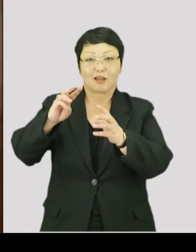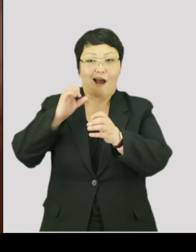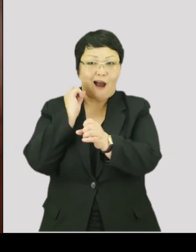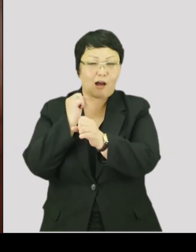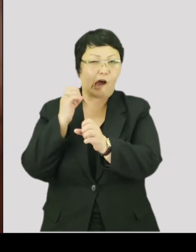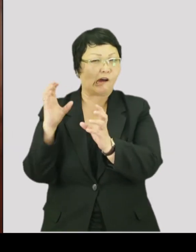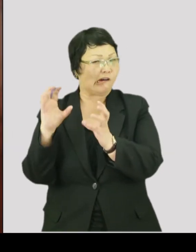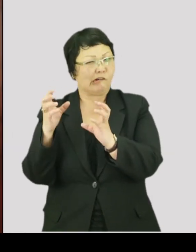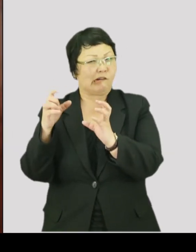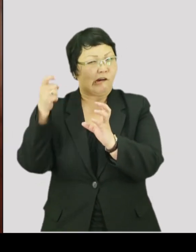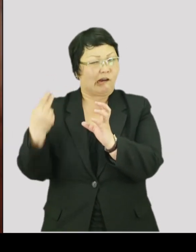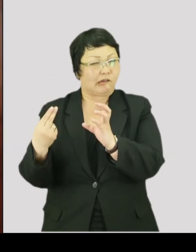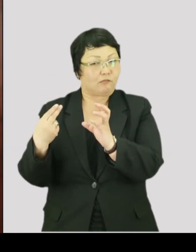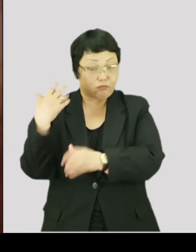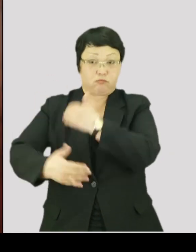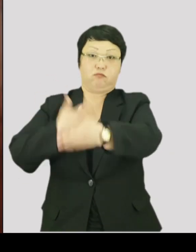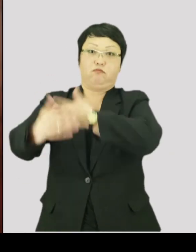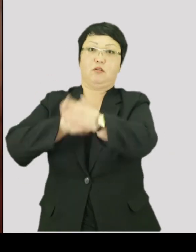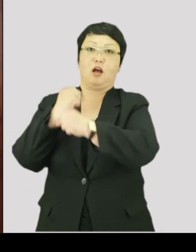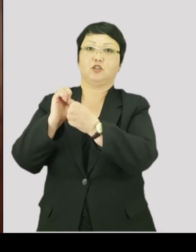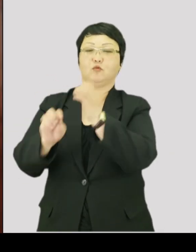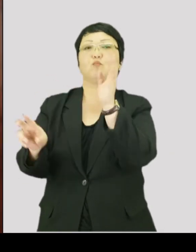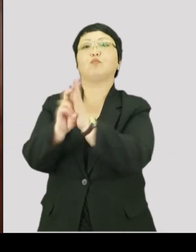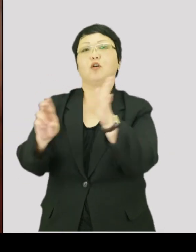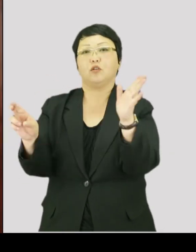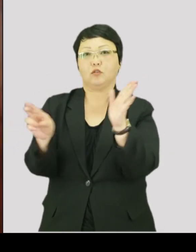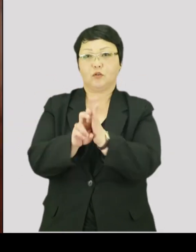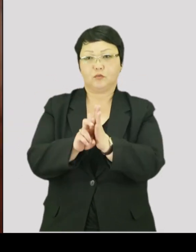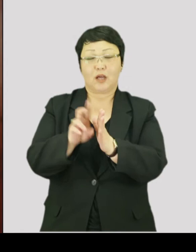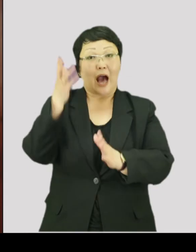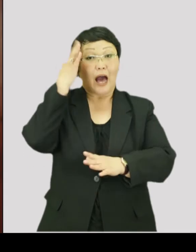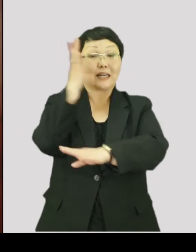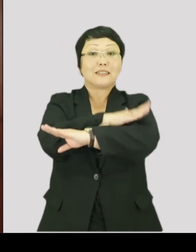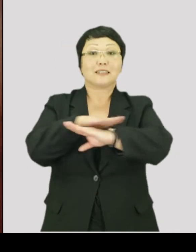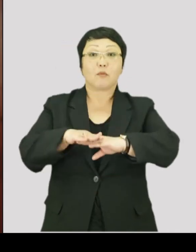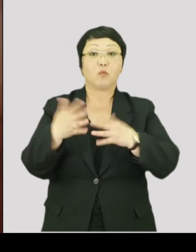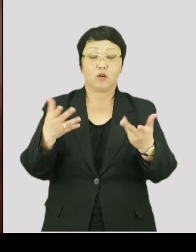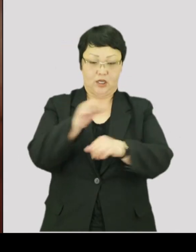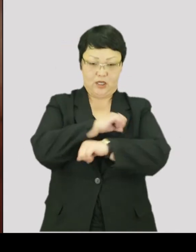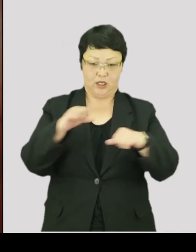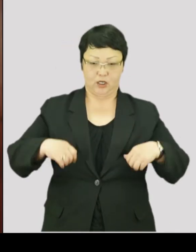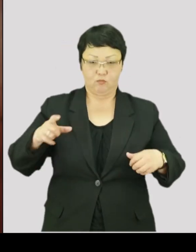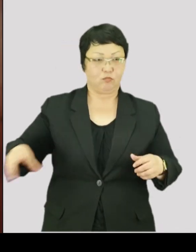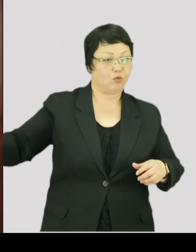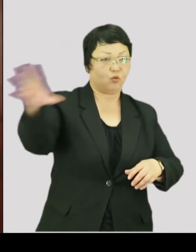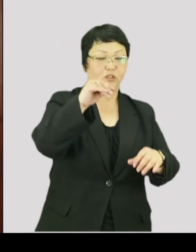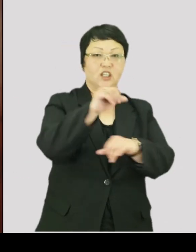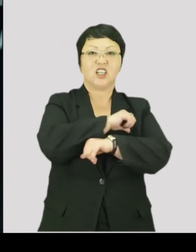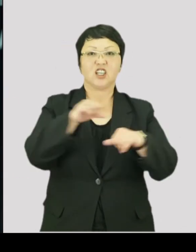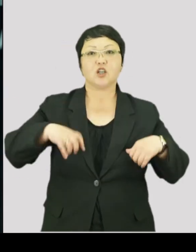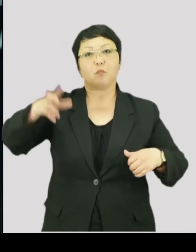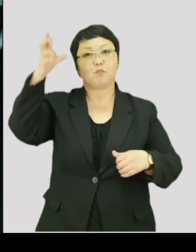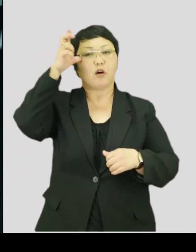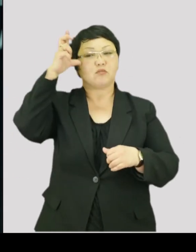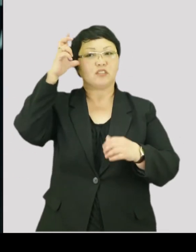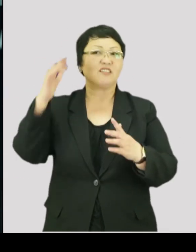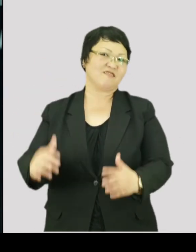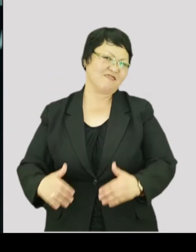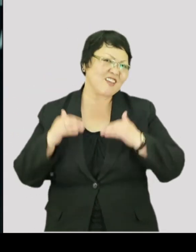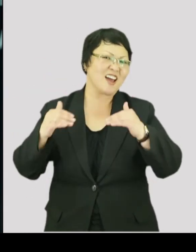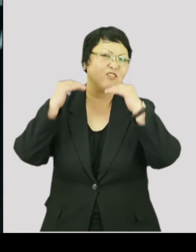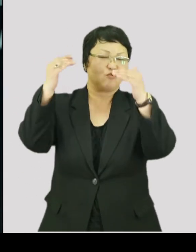байхгүй юу. Тэгэхээр ерөөсөө л энэний гаргалгаа нь одоо шийдэл нь юу вэ гэхээр иргэний боловсролыг дээшлүүлэх. Тэр жижиг